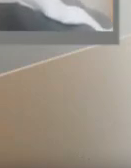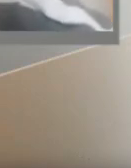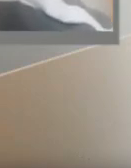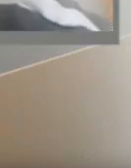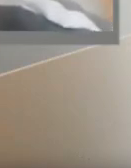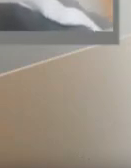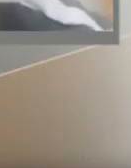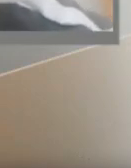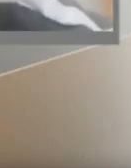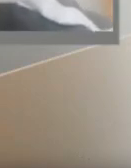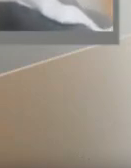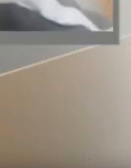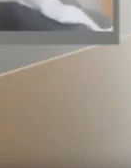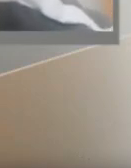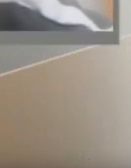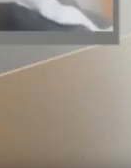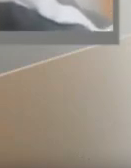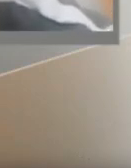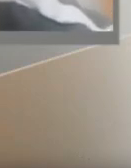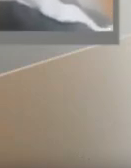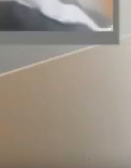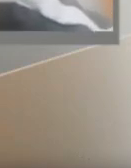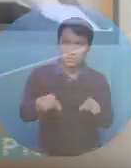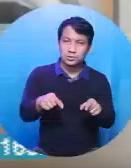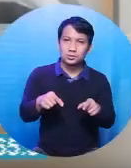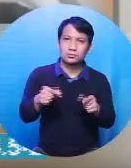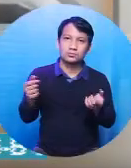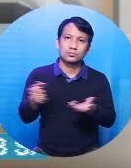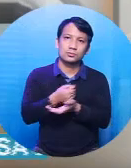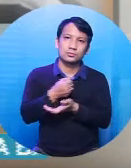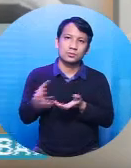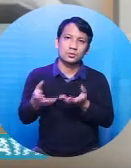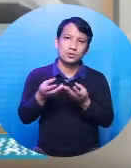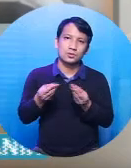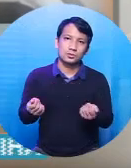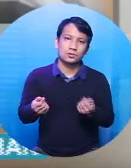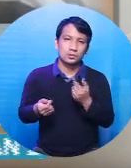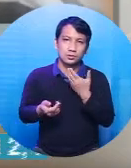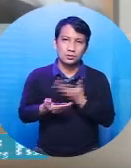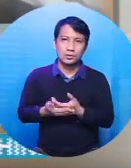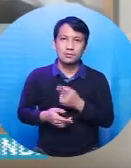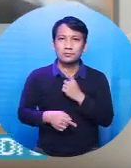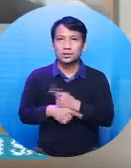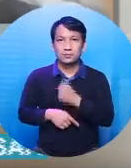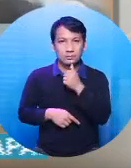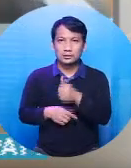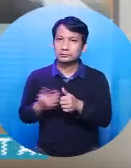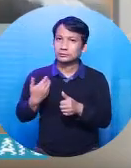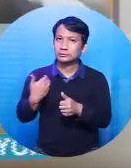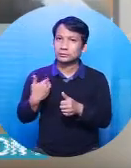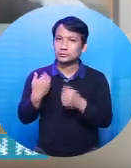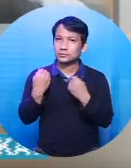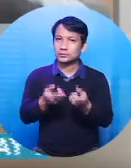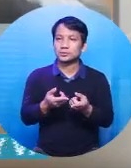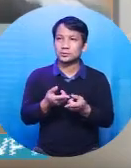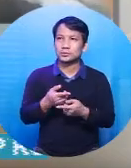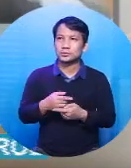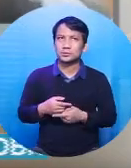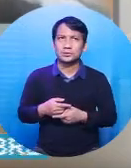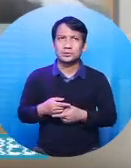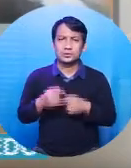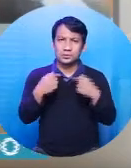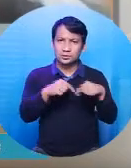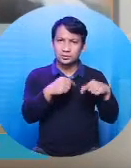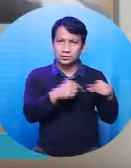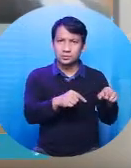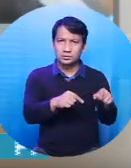pinapadala mong pera, groceries, sinusunog. Which is wrong. Dapat hindi mo sinusunog yung grasya. Mali pa rin si mister. Kahit na meron